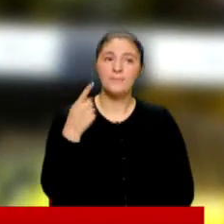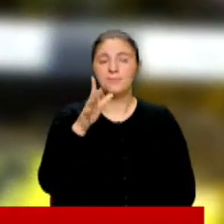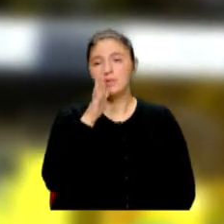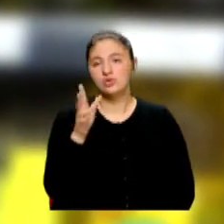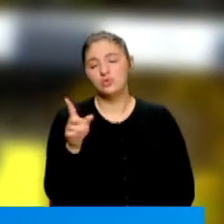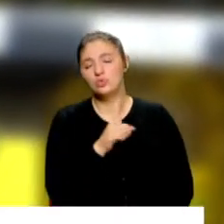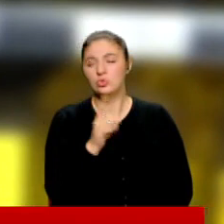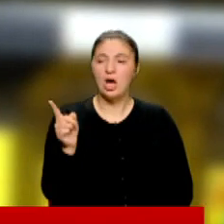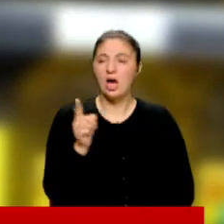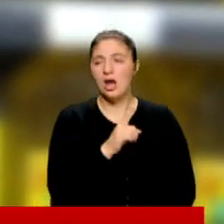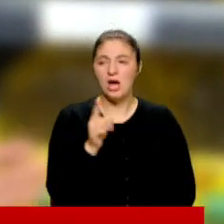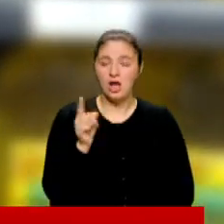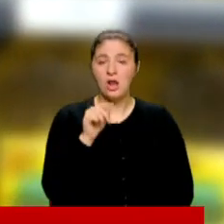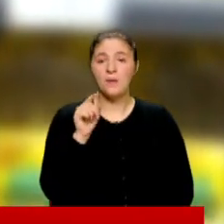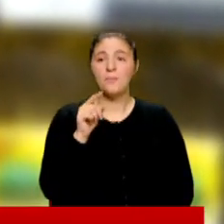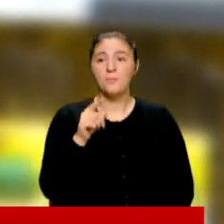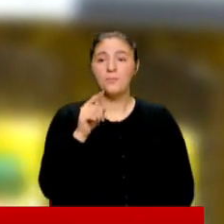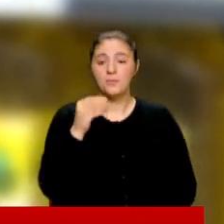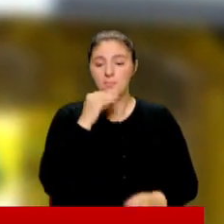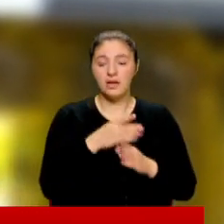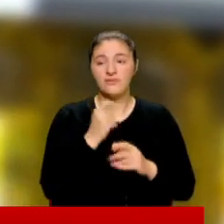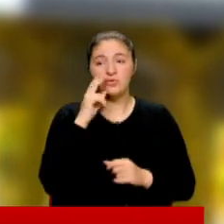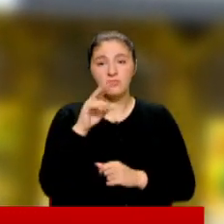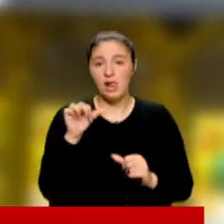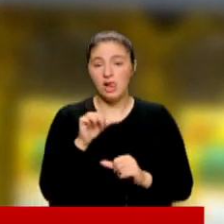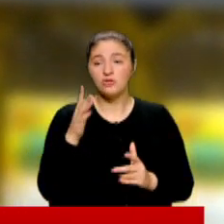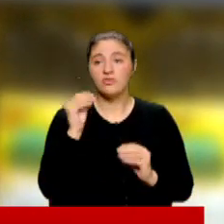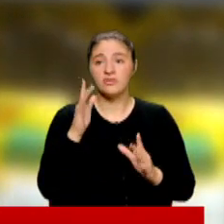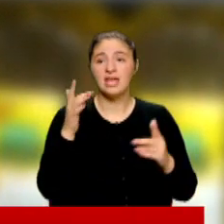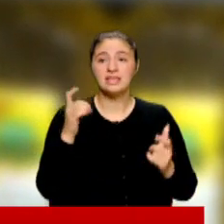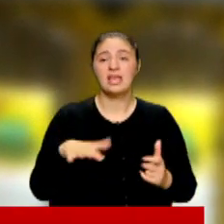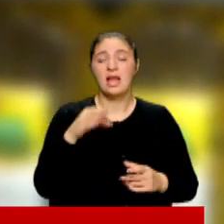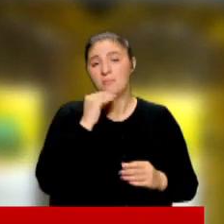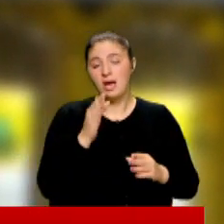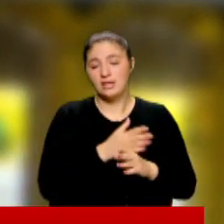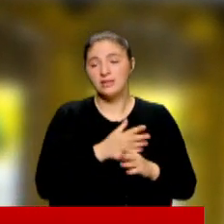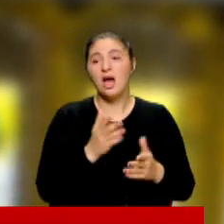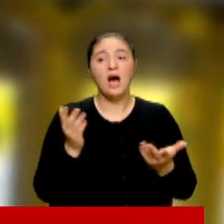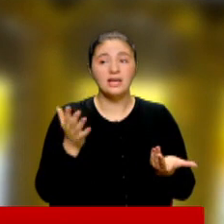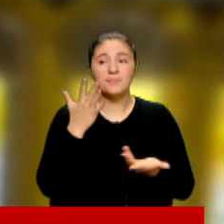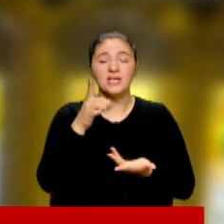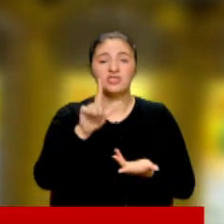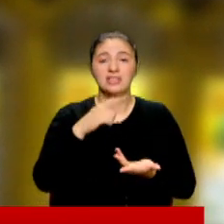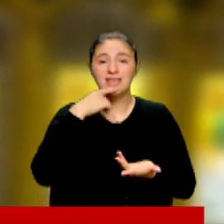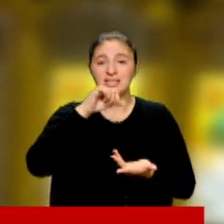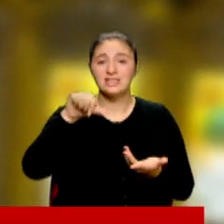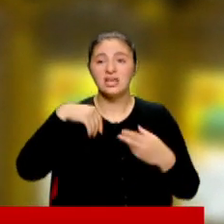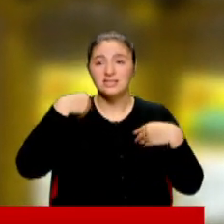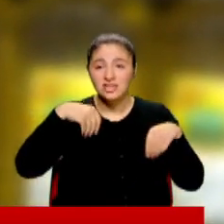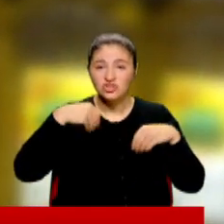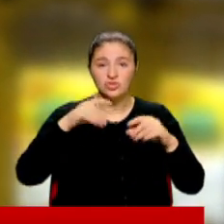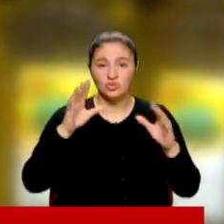1500 lira arasında değişiyor. Bu markette fiyatı gösteremiyorum çünkü birçok yerel markette artık 5 litrelik zeytinyağı